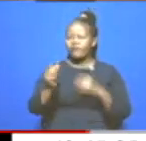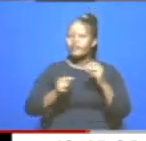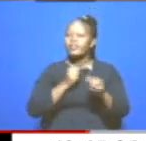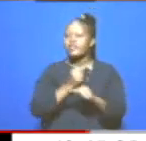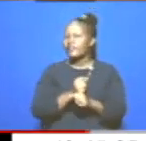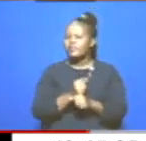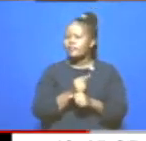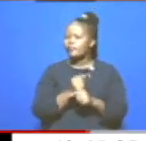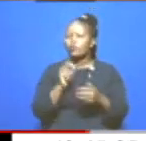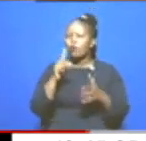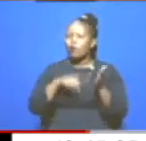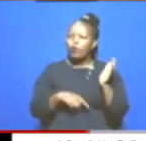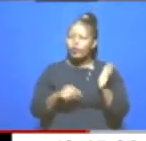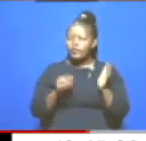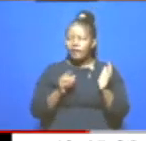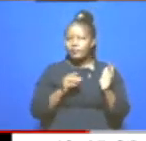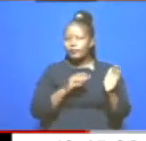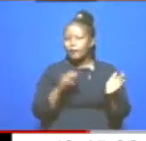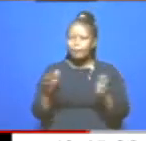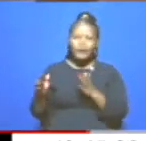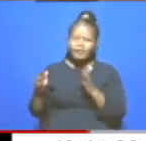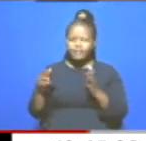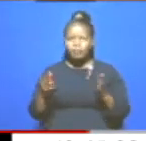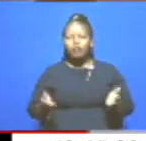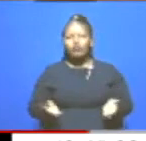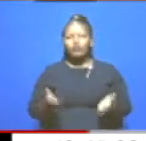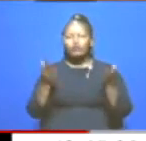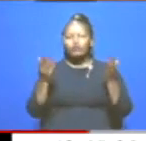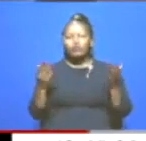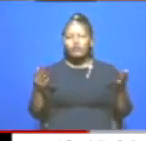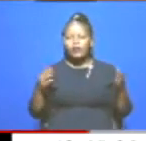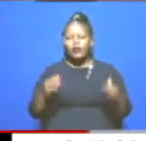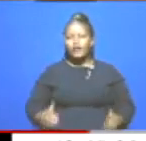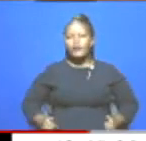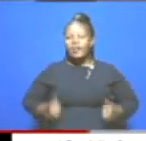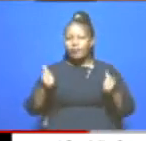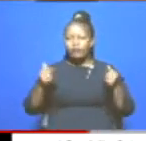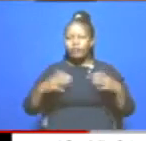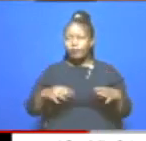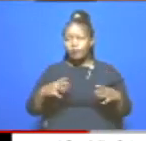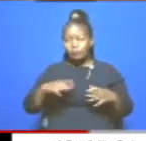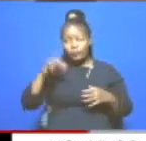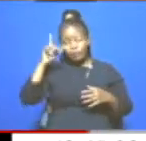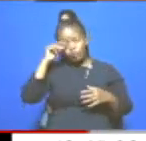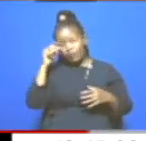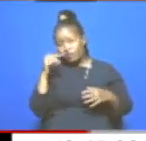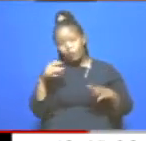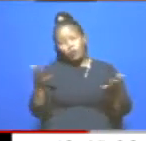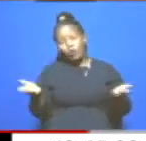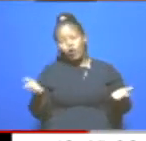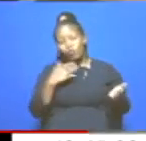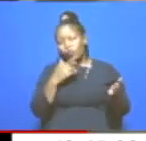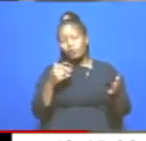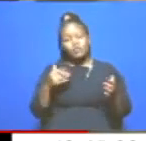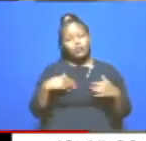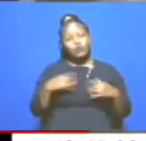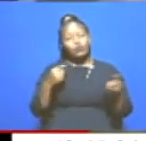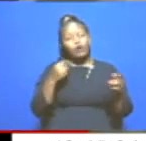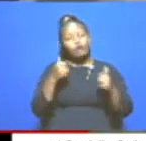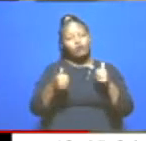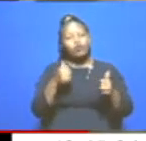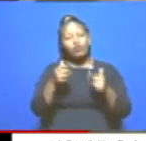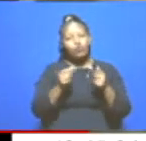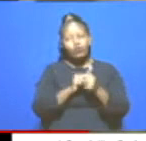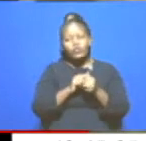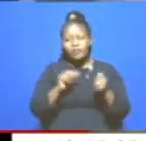wa Mombasa, na unapotafuta pengine kipindi cha pili, unapania pengine kuleta mabadiliko gani, ama ni vipi ambavyo